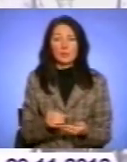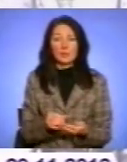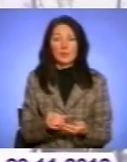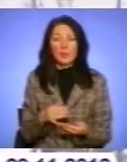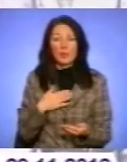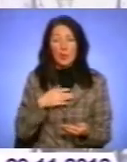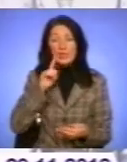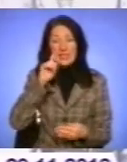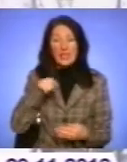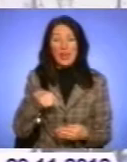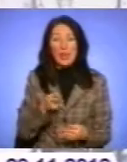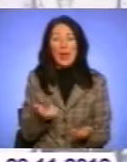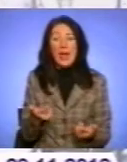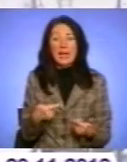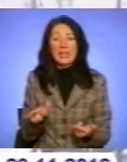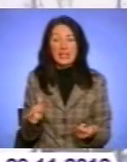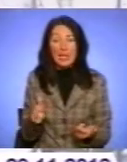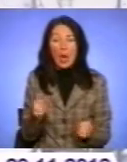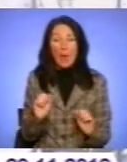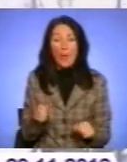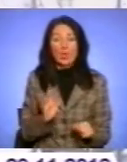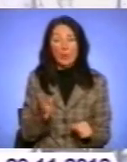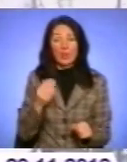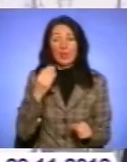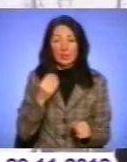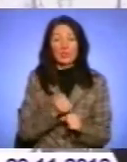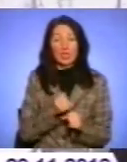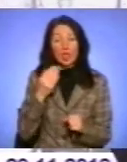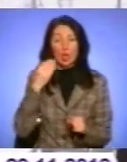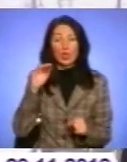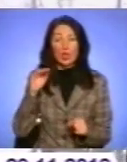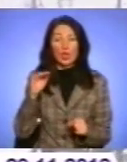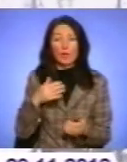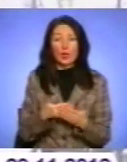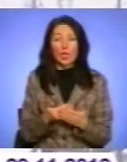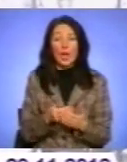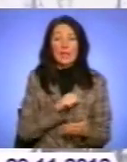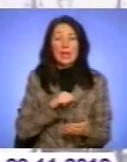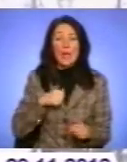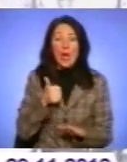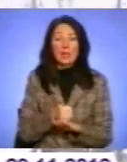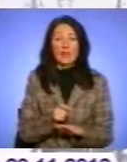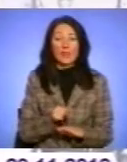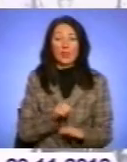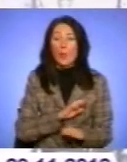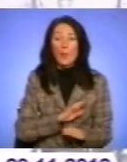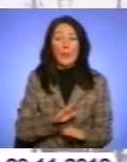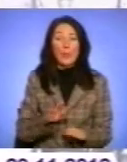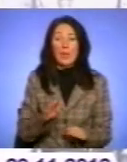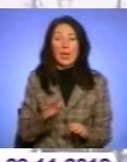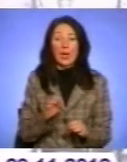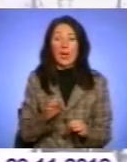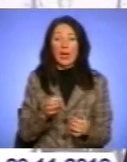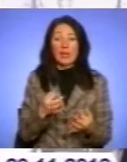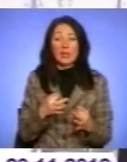Мы знаем, где можно было сделать лучше. Вот. Ну и самое главное, чтобы не допустили, возможно,